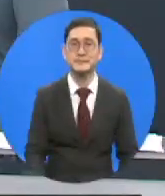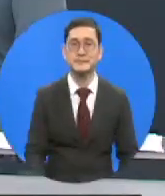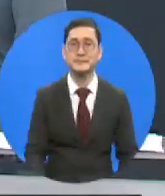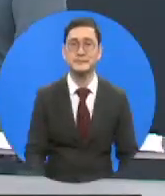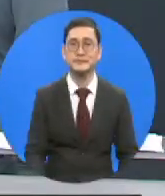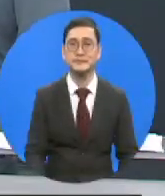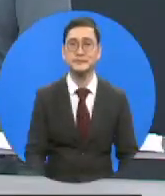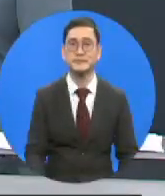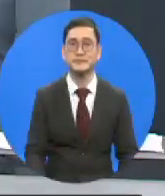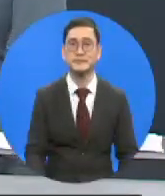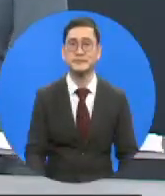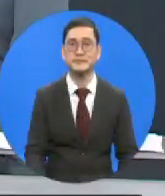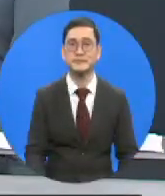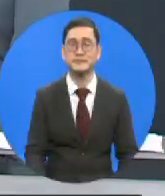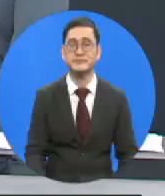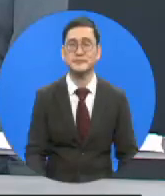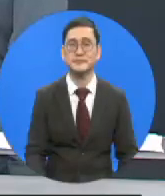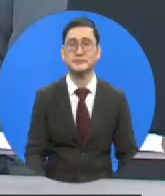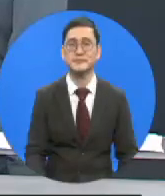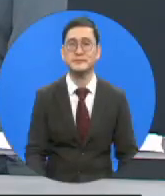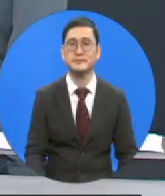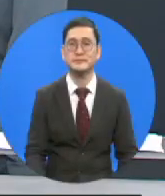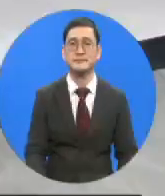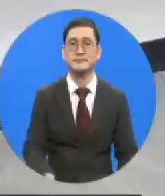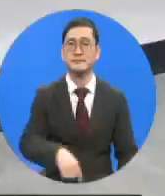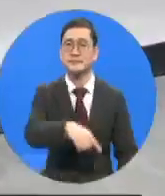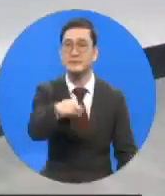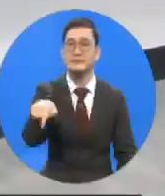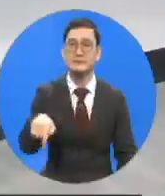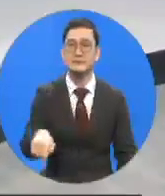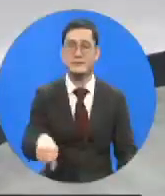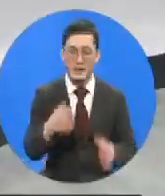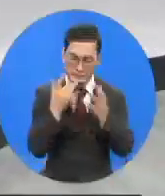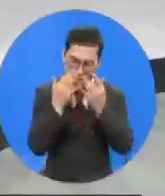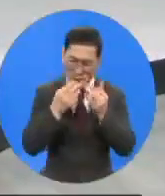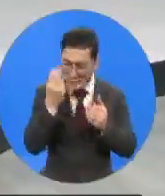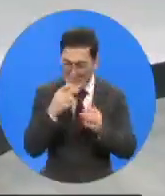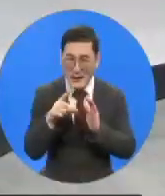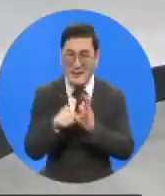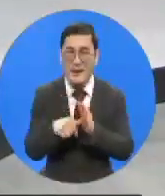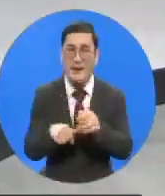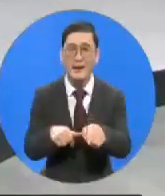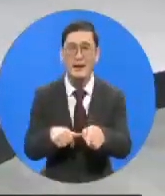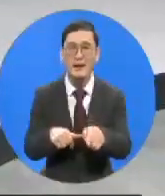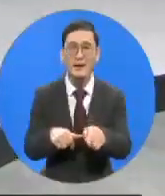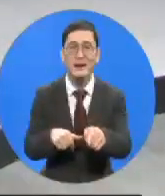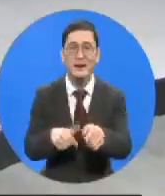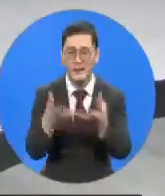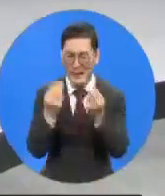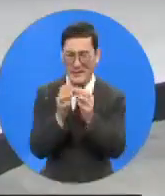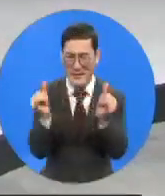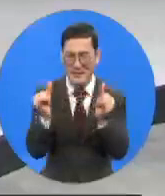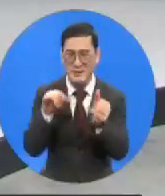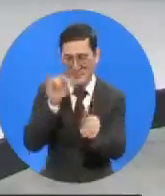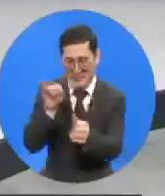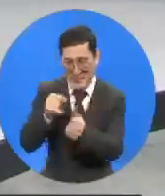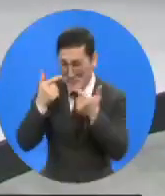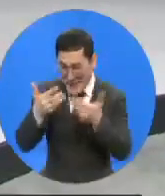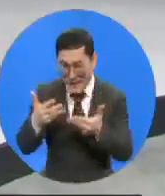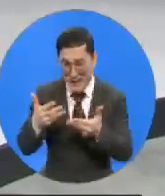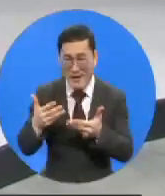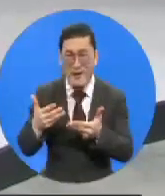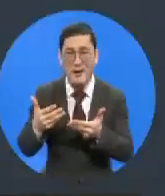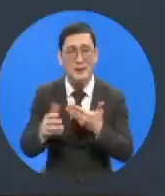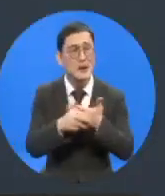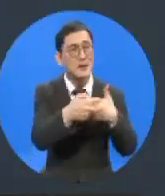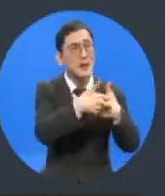동선을 알지 못하는 확진자 많이 나올 수 있고 무증상 감염자들 있을 수도 있습니다. 근데 이렇게 되면 이렇게 많이 나오다 보면 지금 병상도 많이